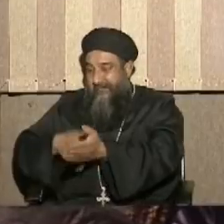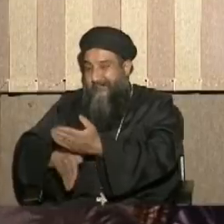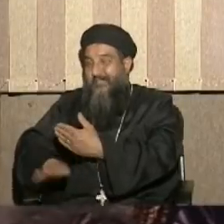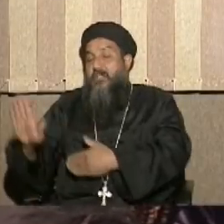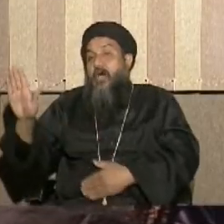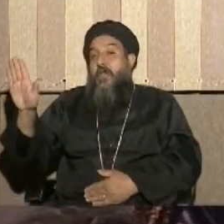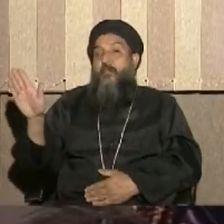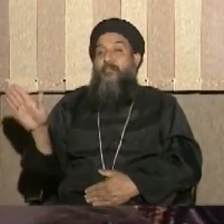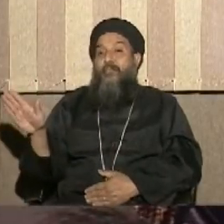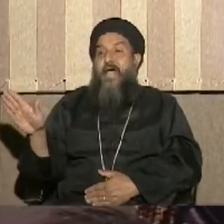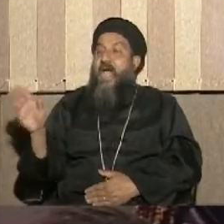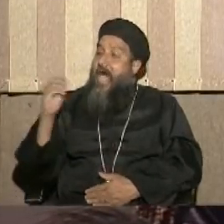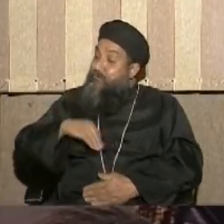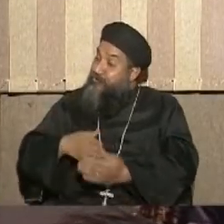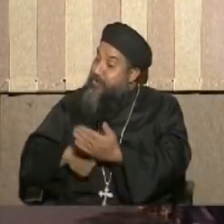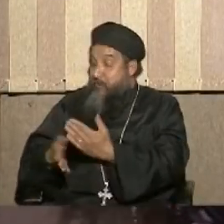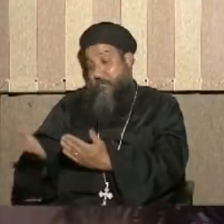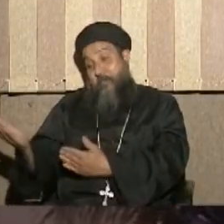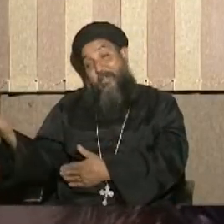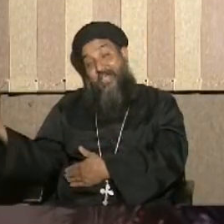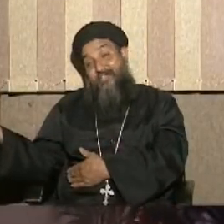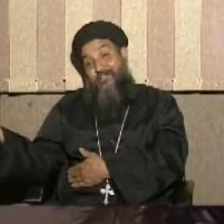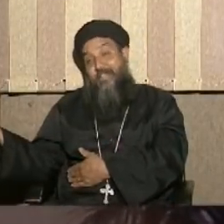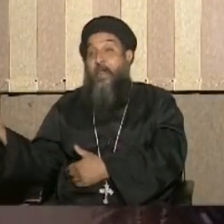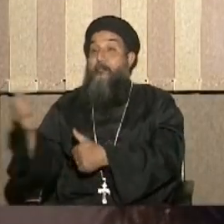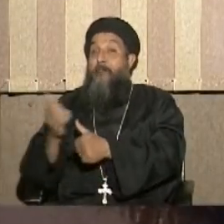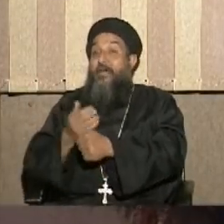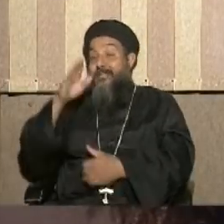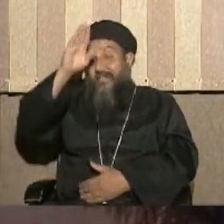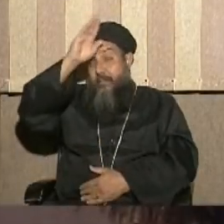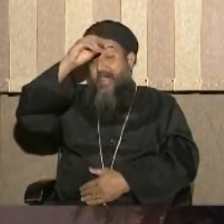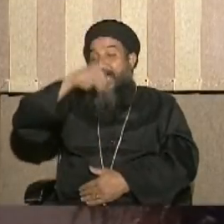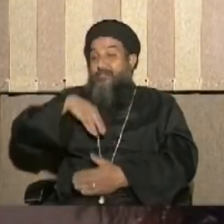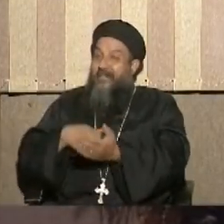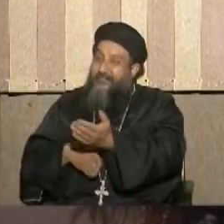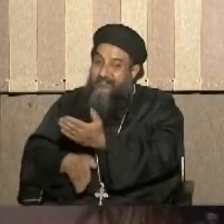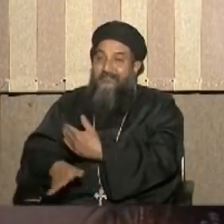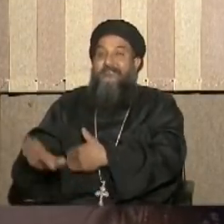وإرشاداتكم. ابنتكم ماريا زوجة والي سوريا.